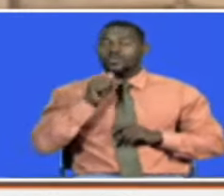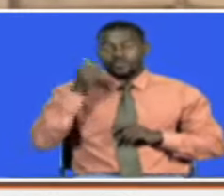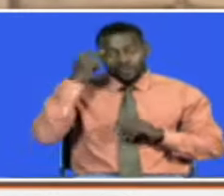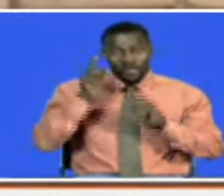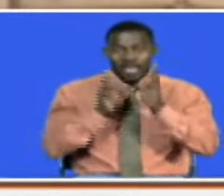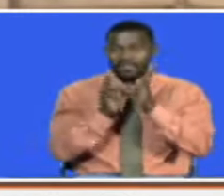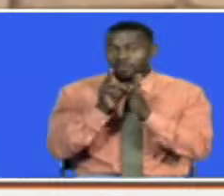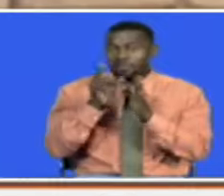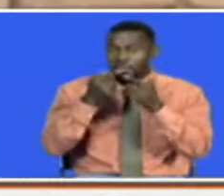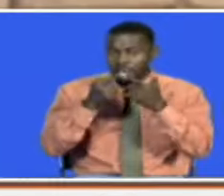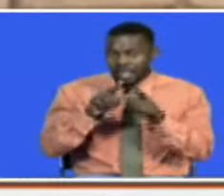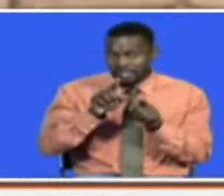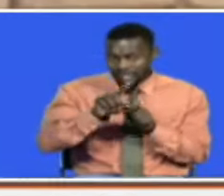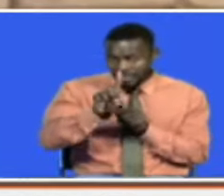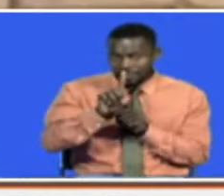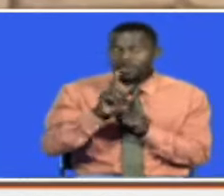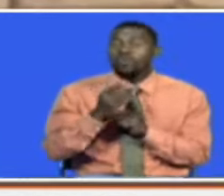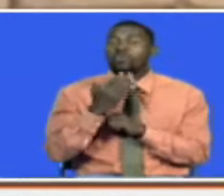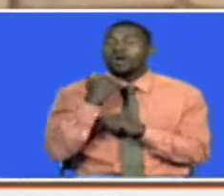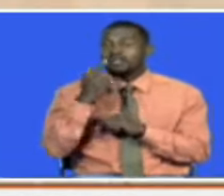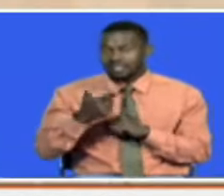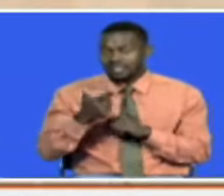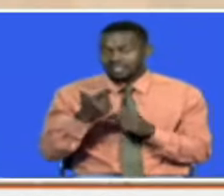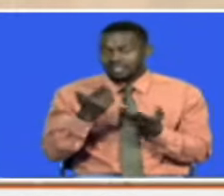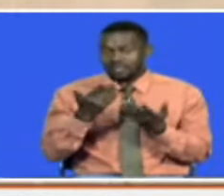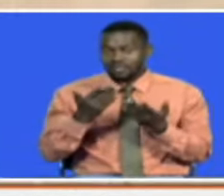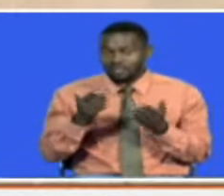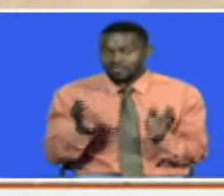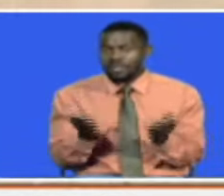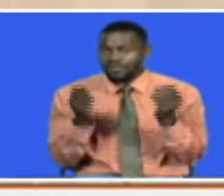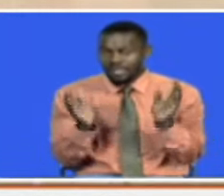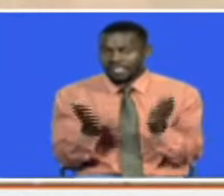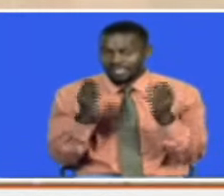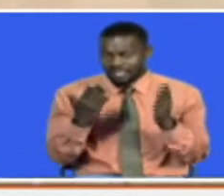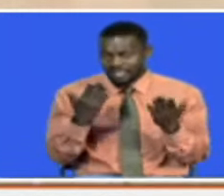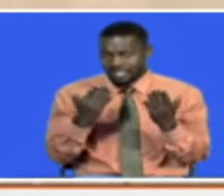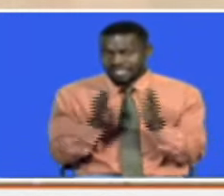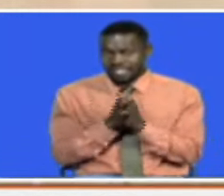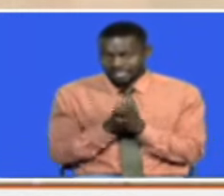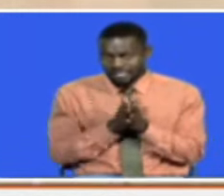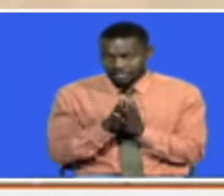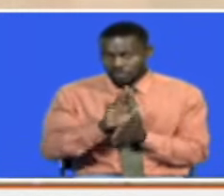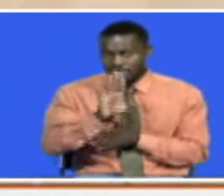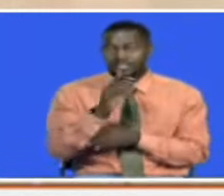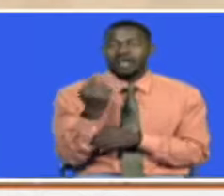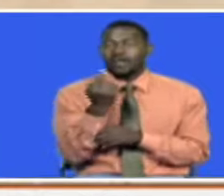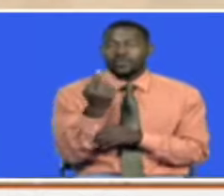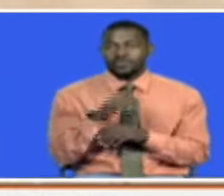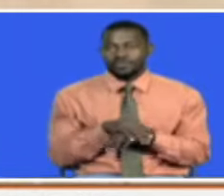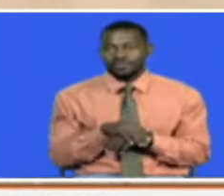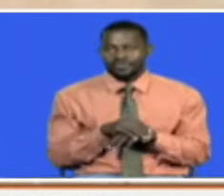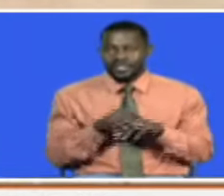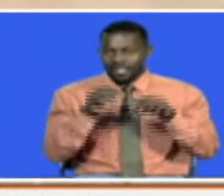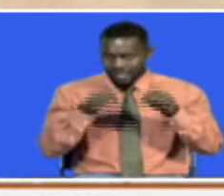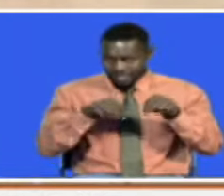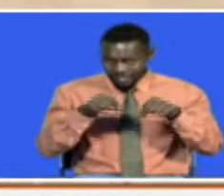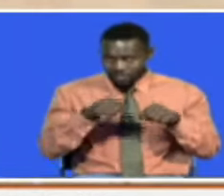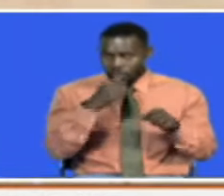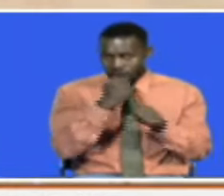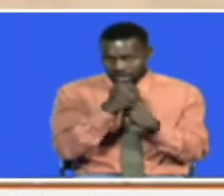to pursue your own parochial selfish interests. In our commitment to work,